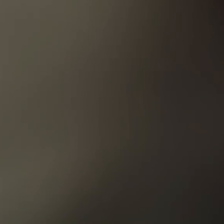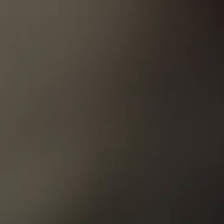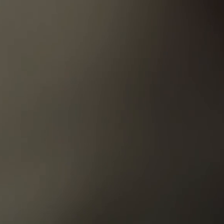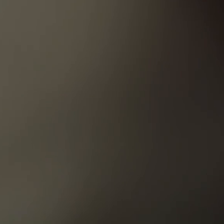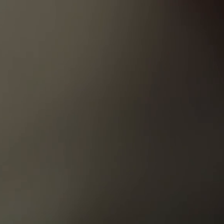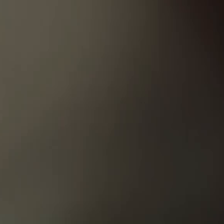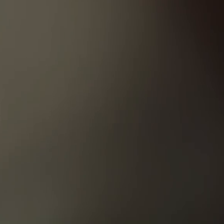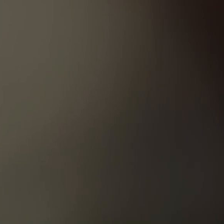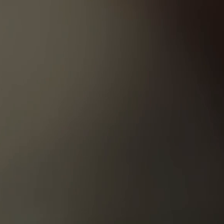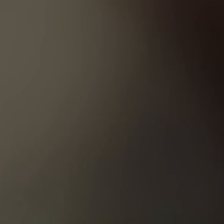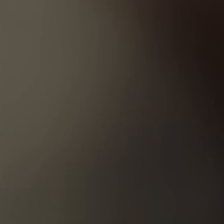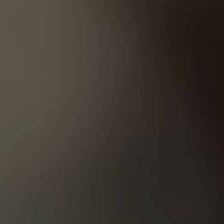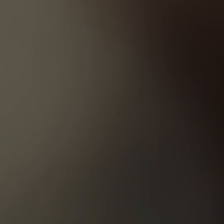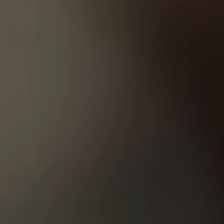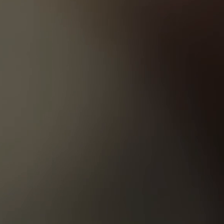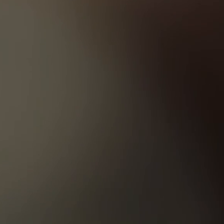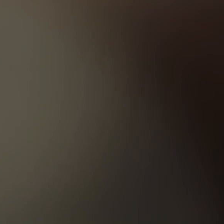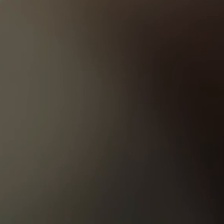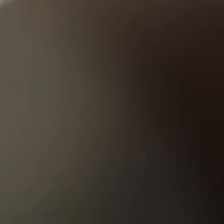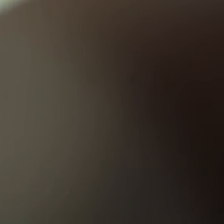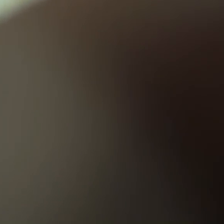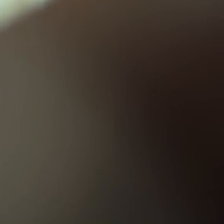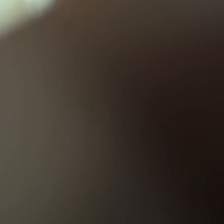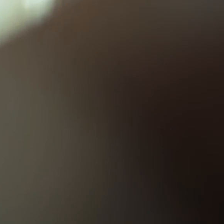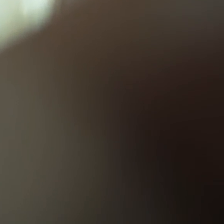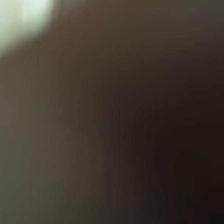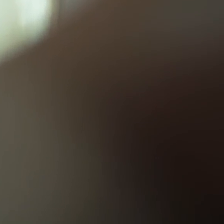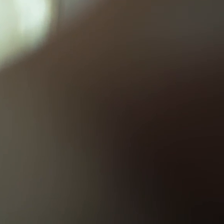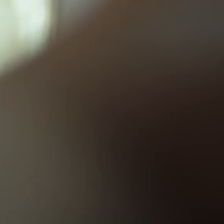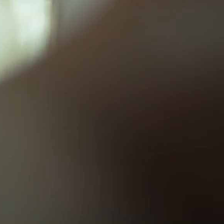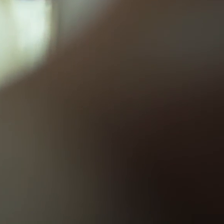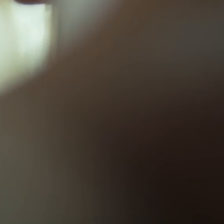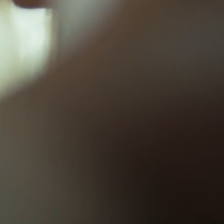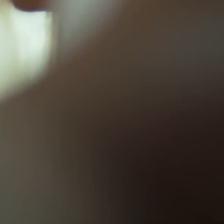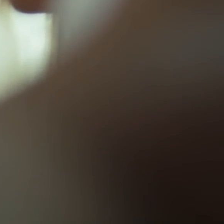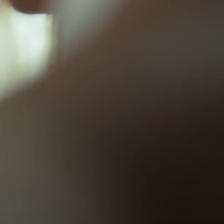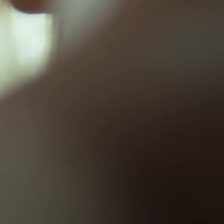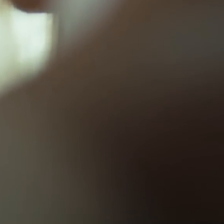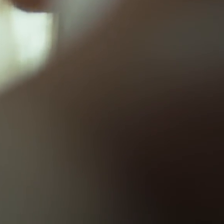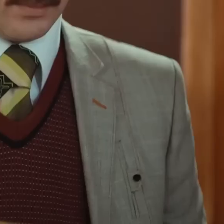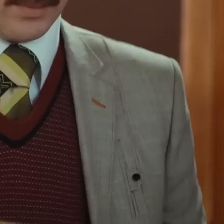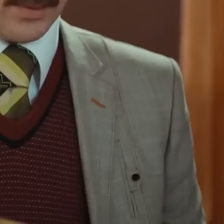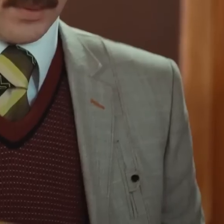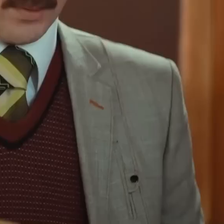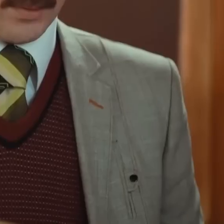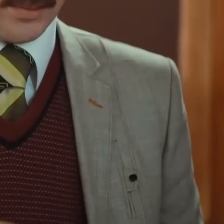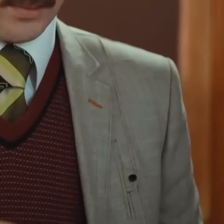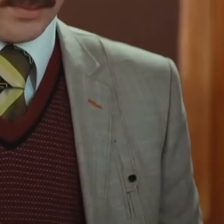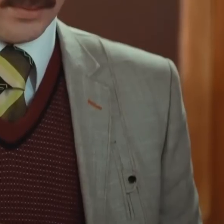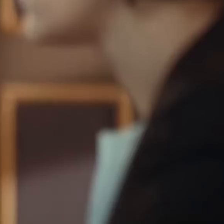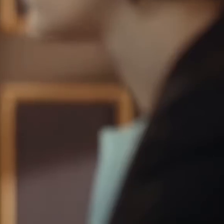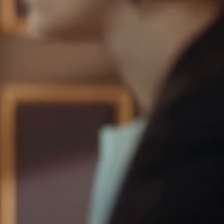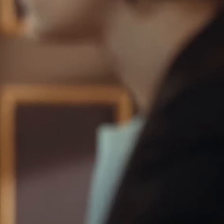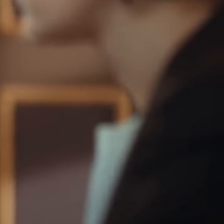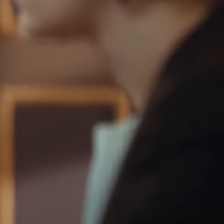Öğretmenler odası. Zehra elinde yaraladığı çay bardağıyla oturuyor somurtkan, dalgın, düşünceli. Bir yanında